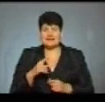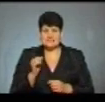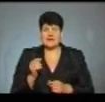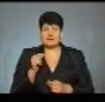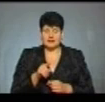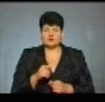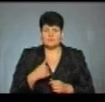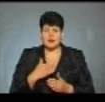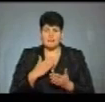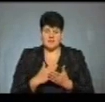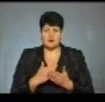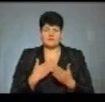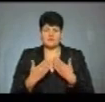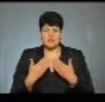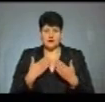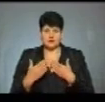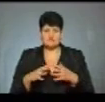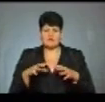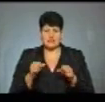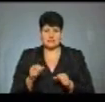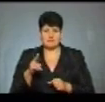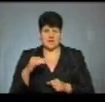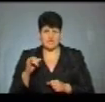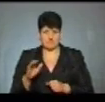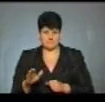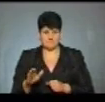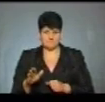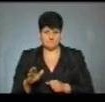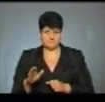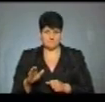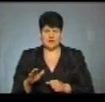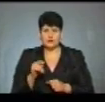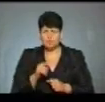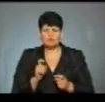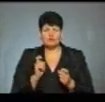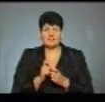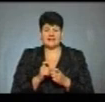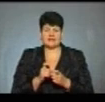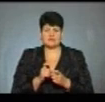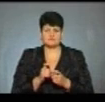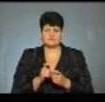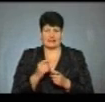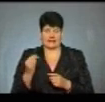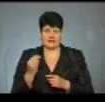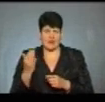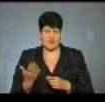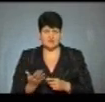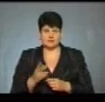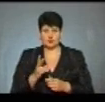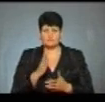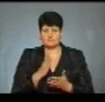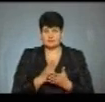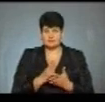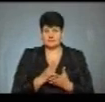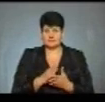щоб я мав діалог з власниками паїв. Тобто, ну, тут конфлікт інтересів, той, хто зараз володіє